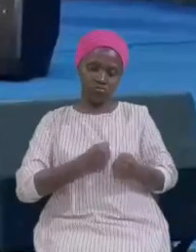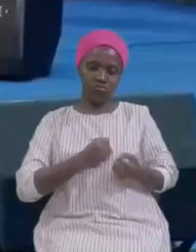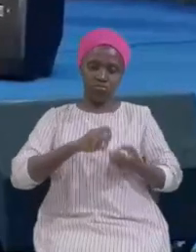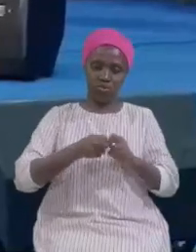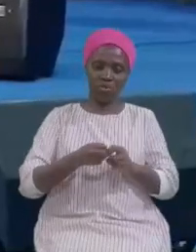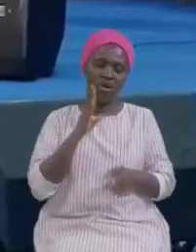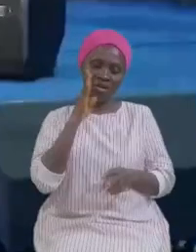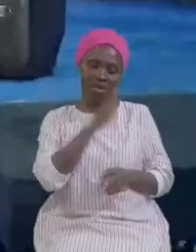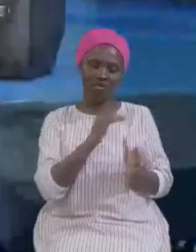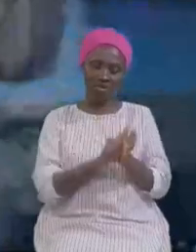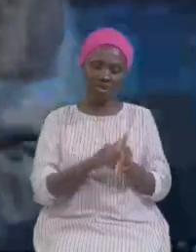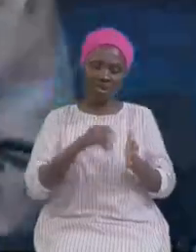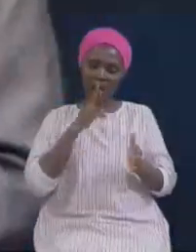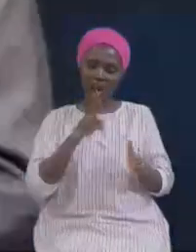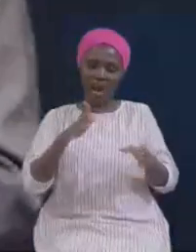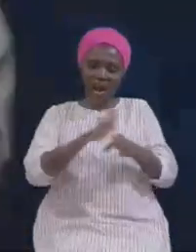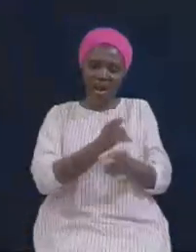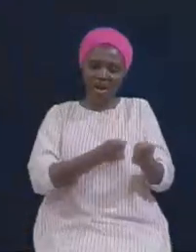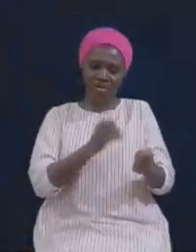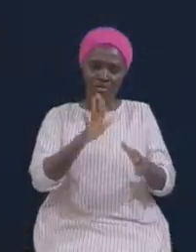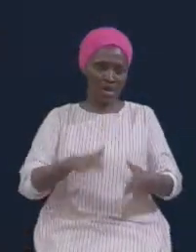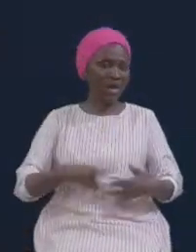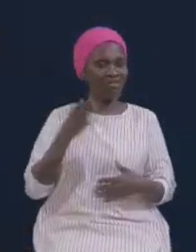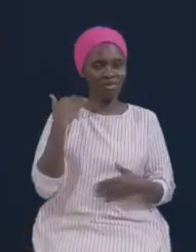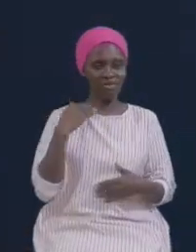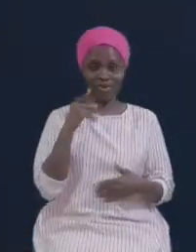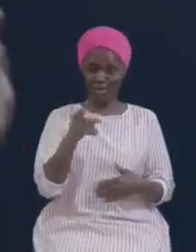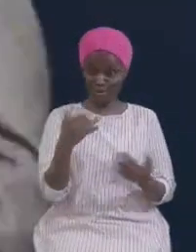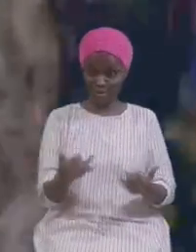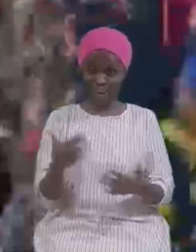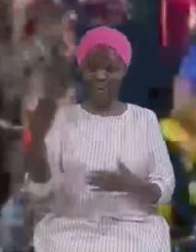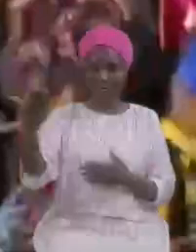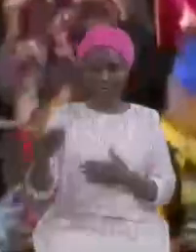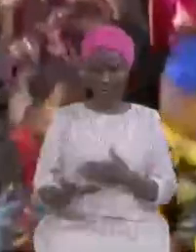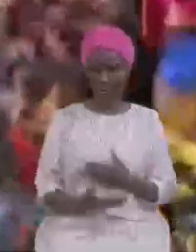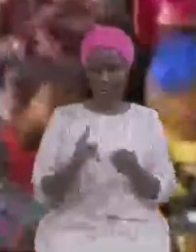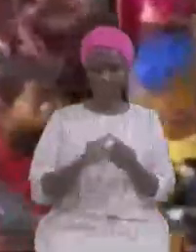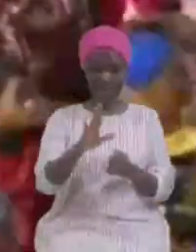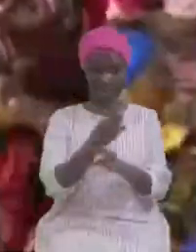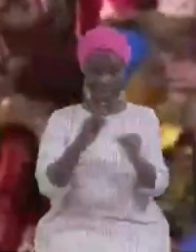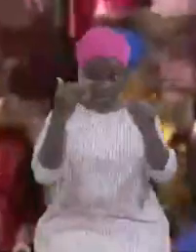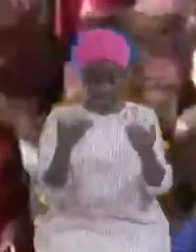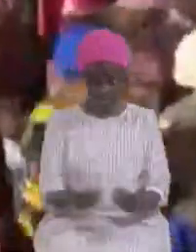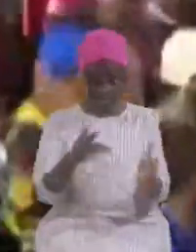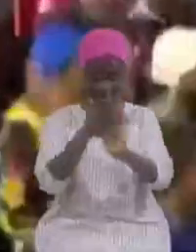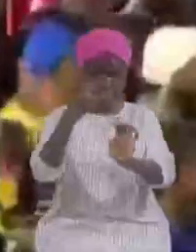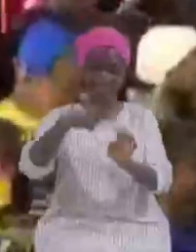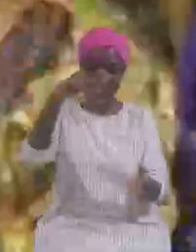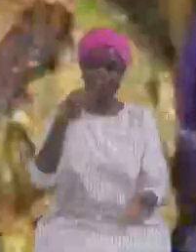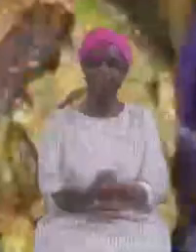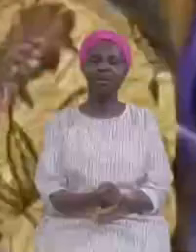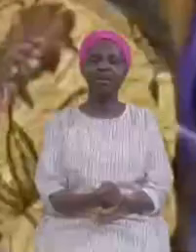et les choses qui bombardent ta vie. Sois le bienvenu à ta libération ce soir au nom